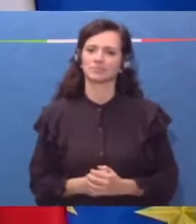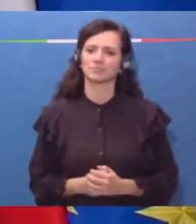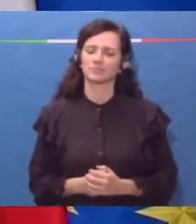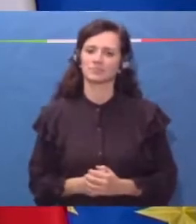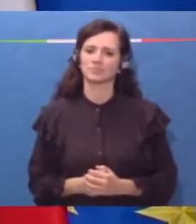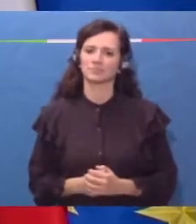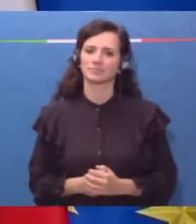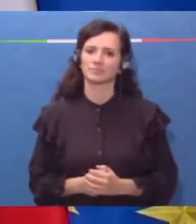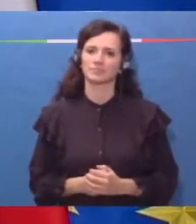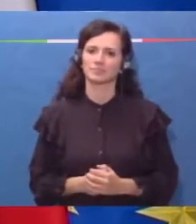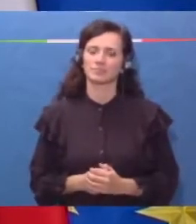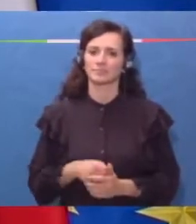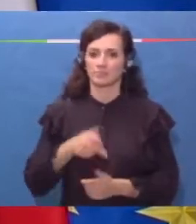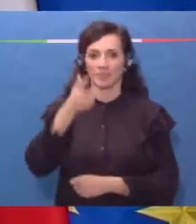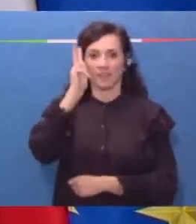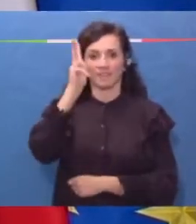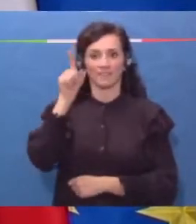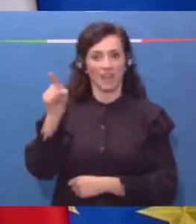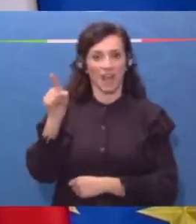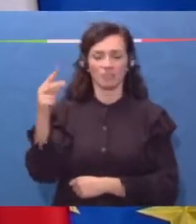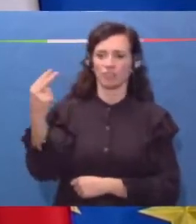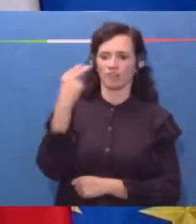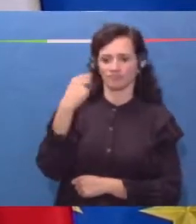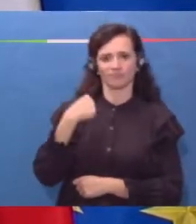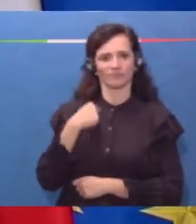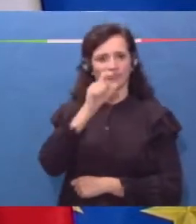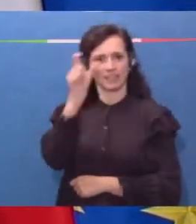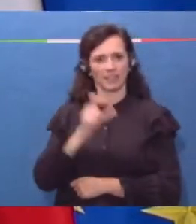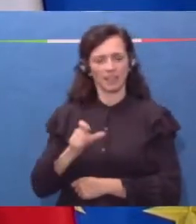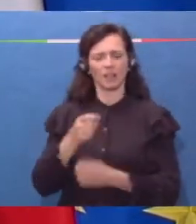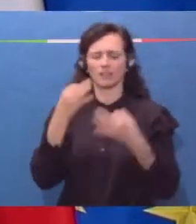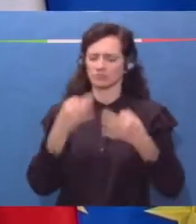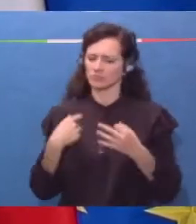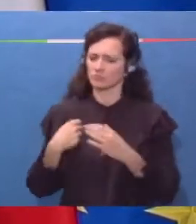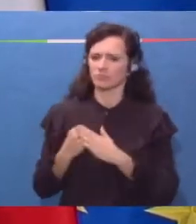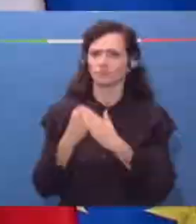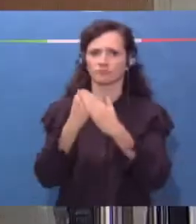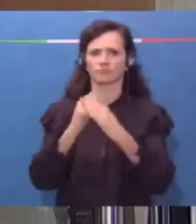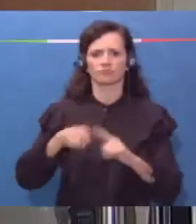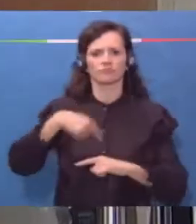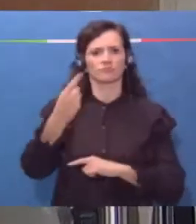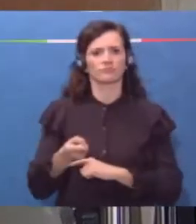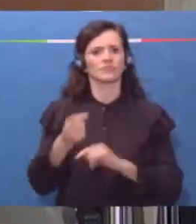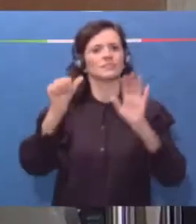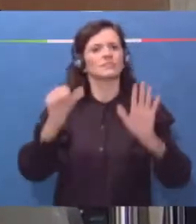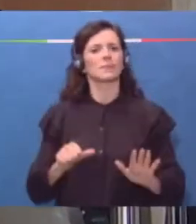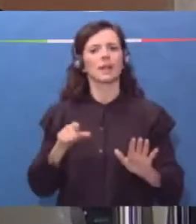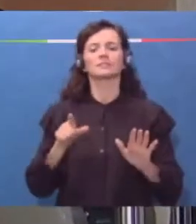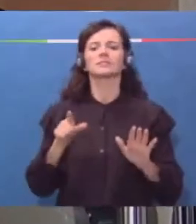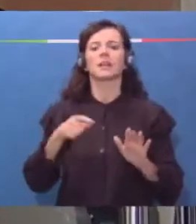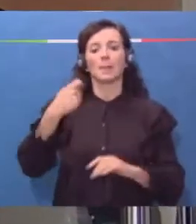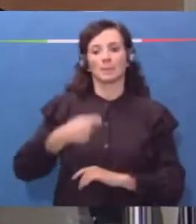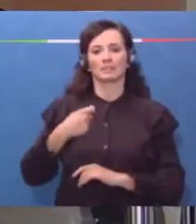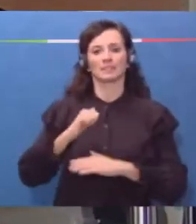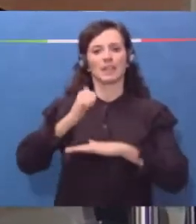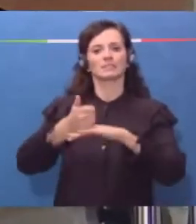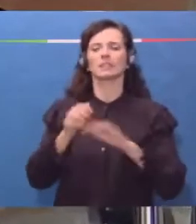La Francia può contare sul pieno sostegno dell'Italia nell'imminente semestre di presidenza dell'Unione